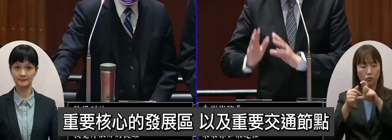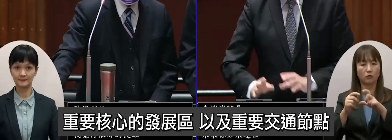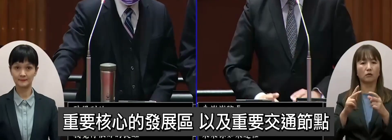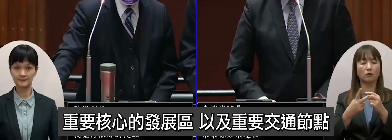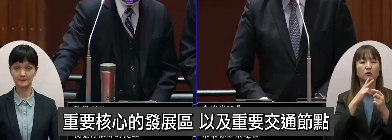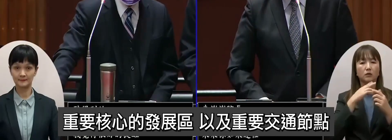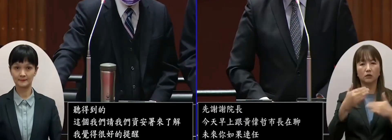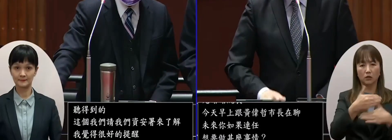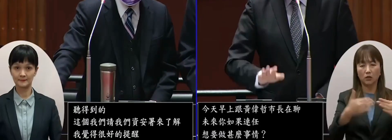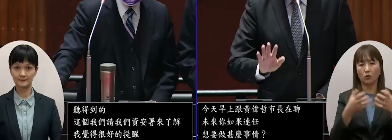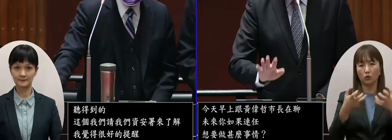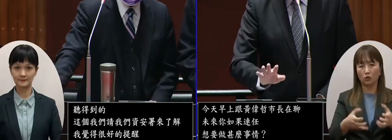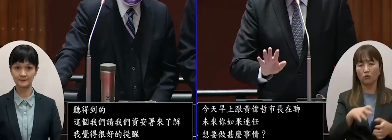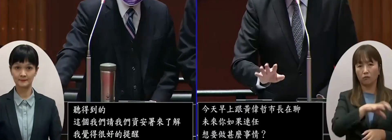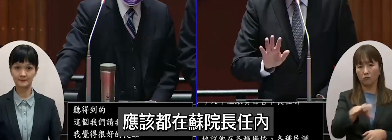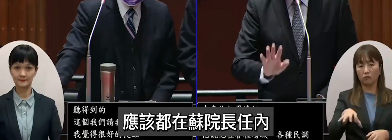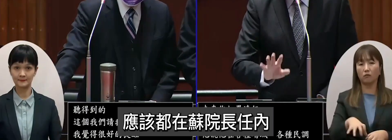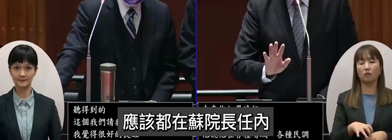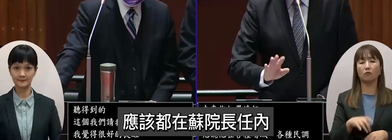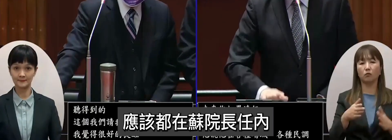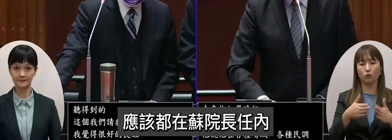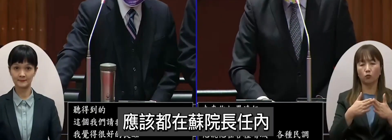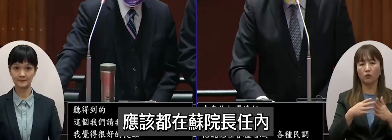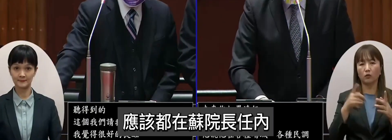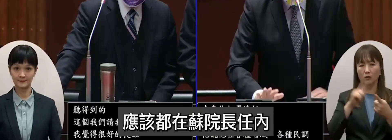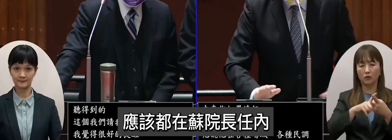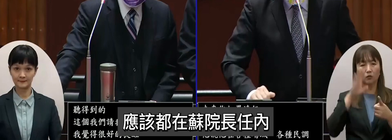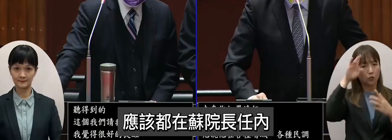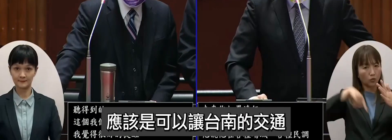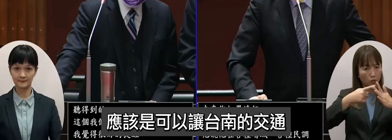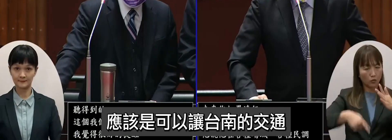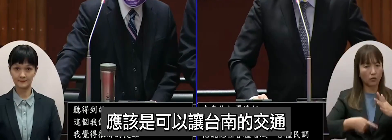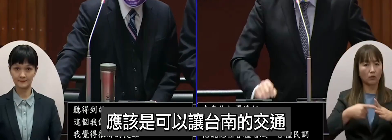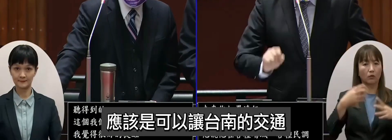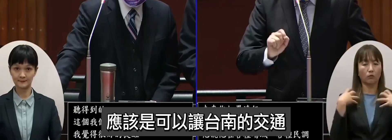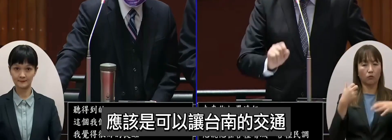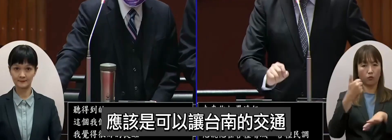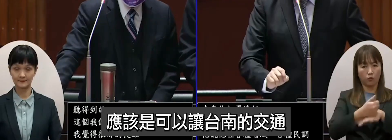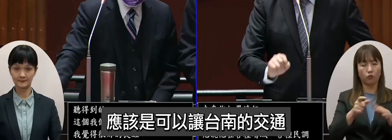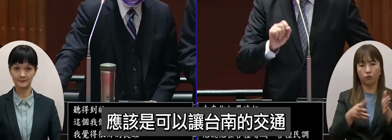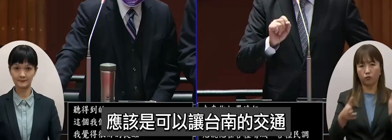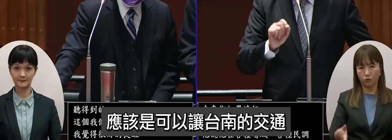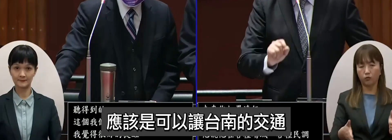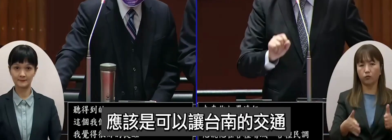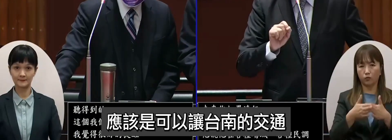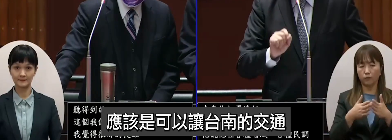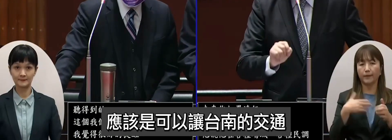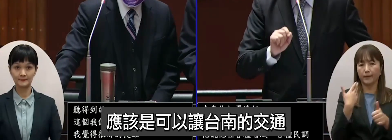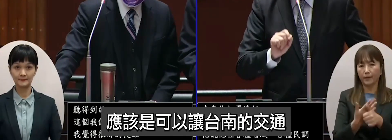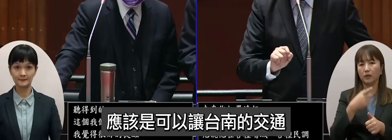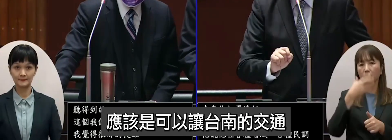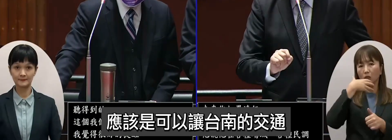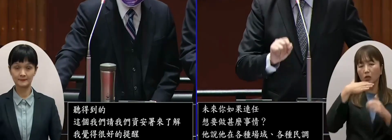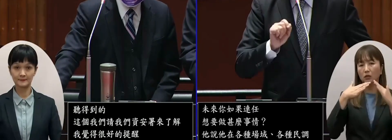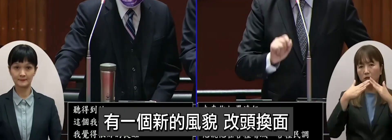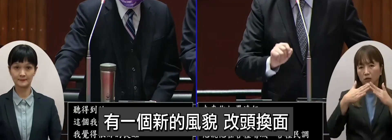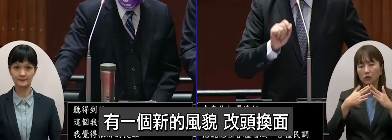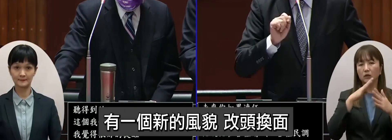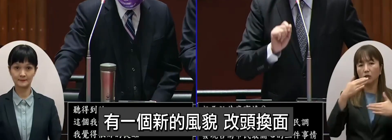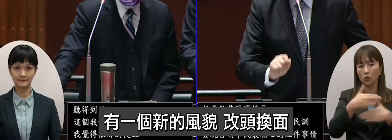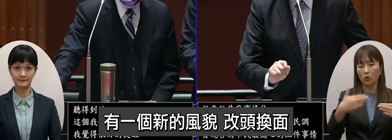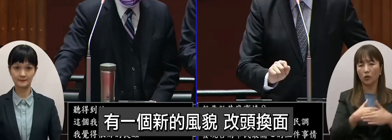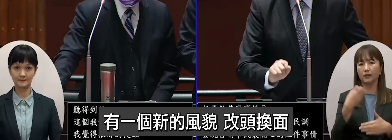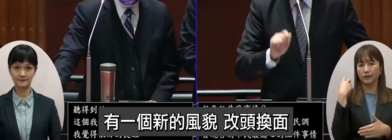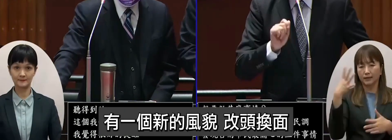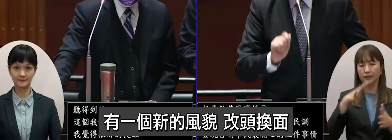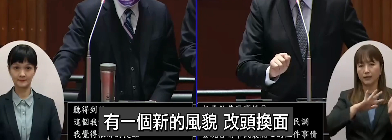及重要交通节点，哈，应该都在苏院长任内。”应该是可以让台南的交通有一个新